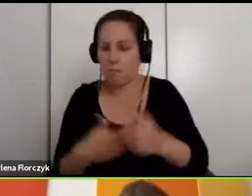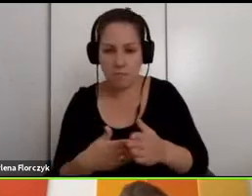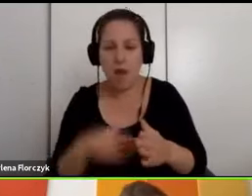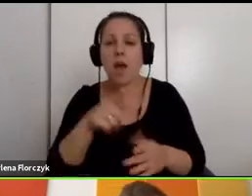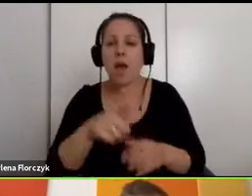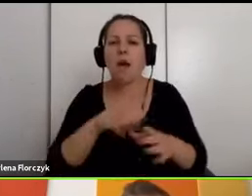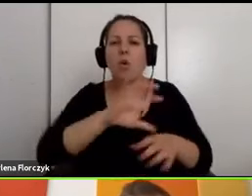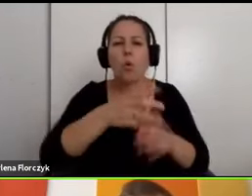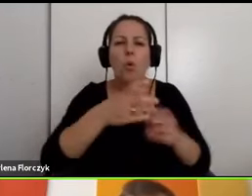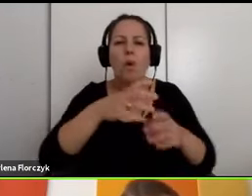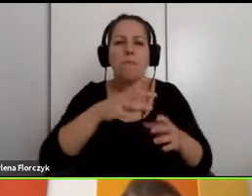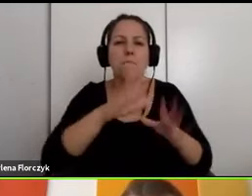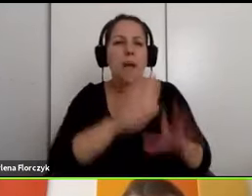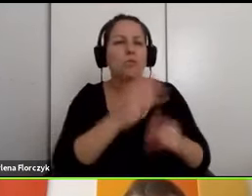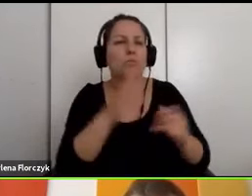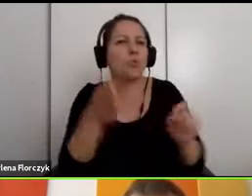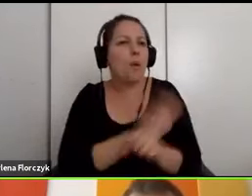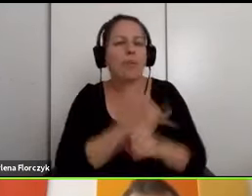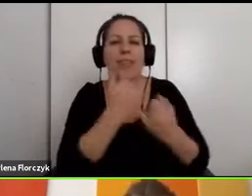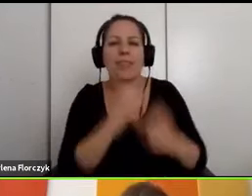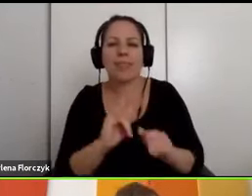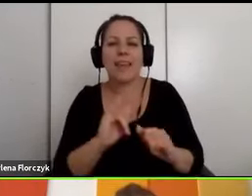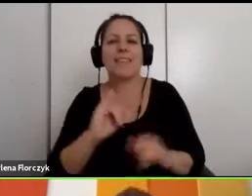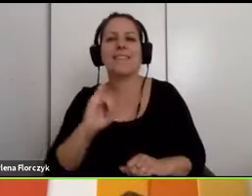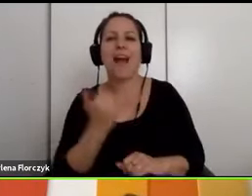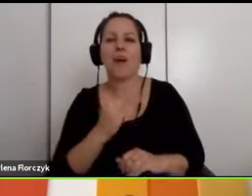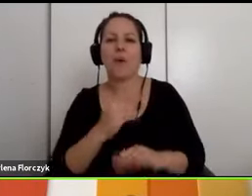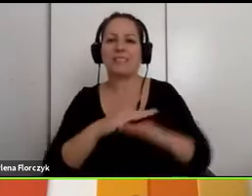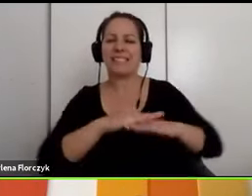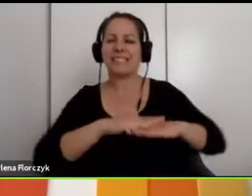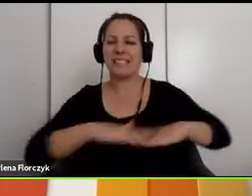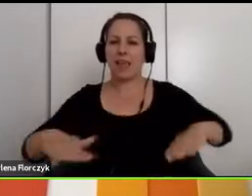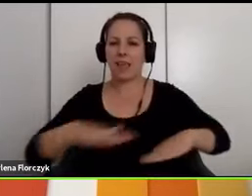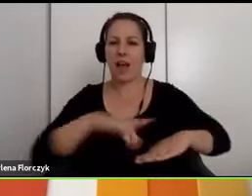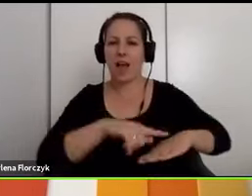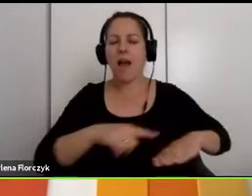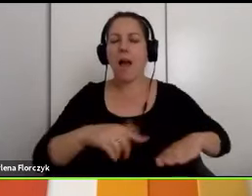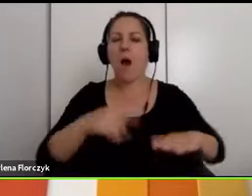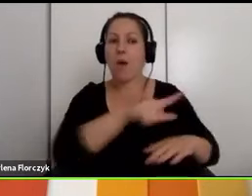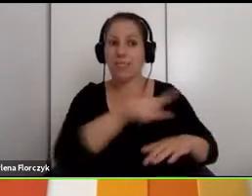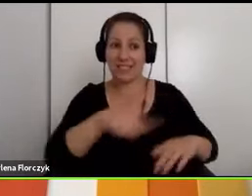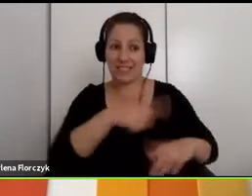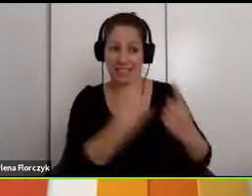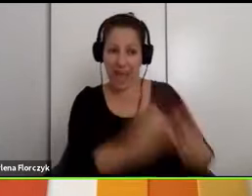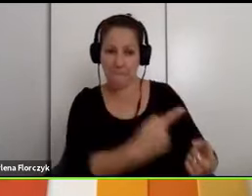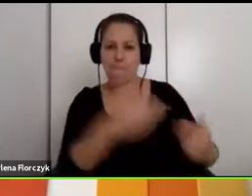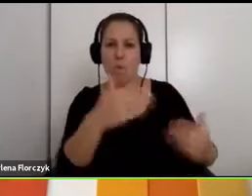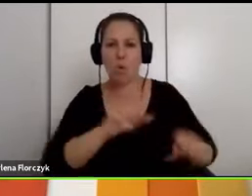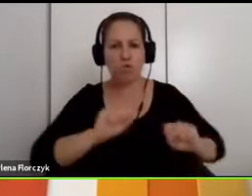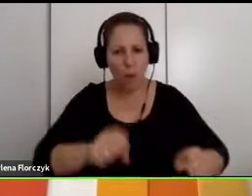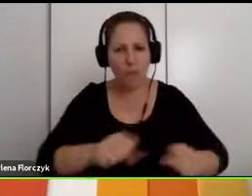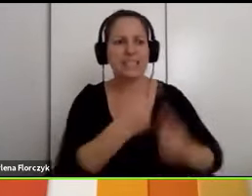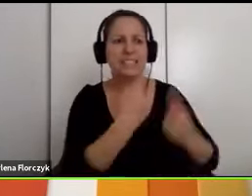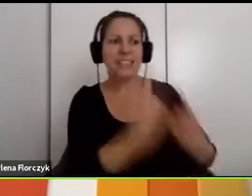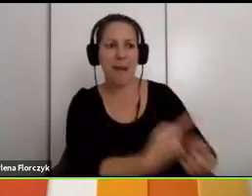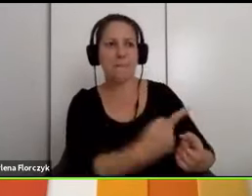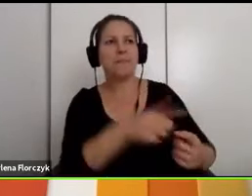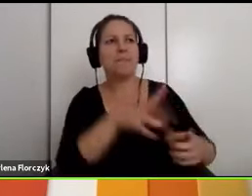mają zupełnie nową jakość sceniczną i że oni sami mogą działać i sami naprawdę są